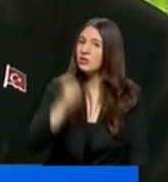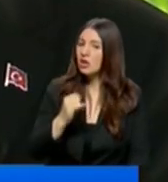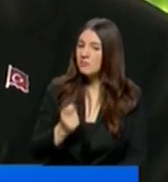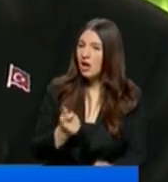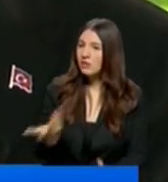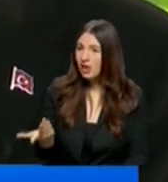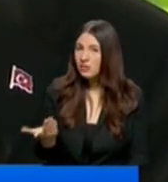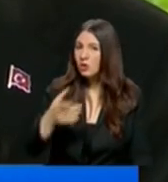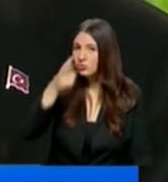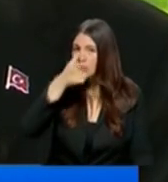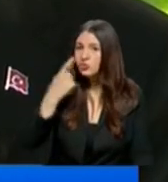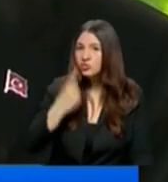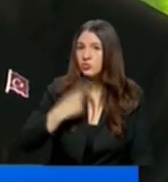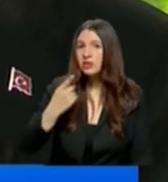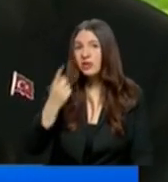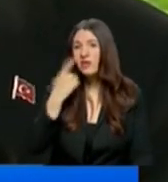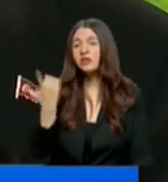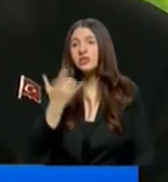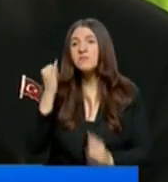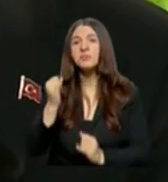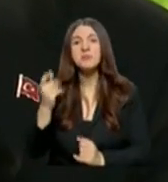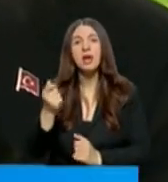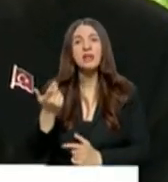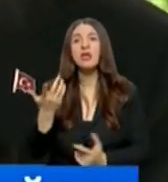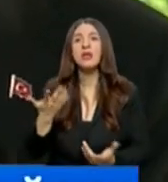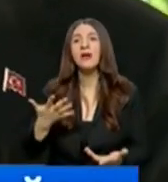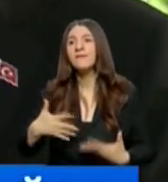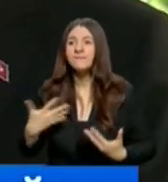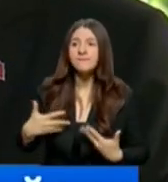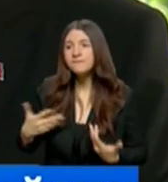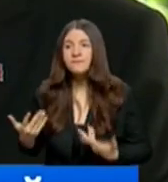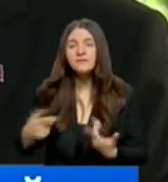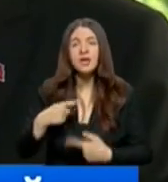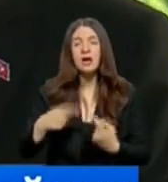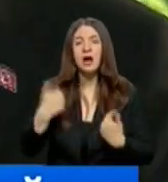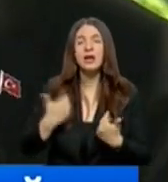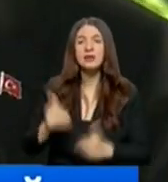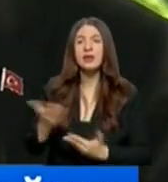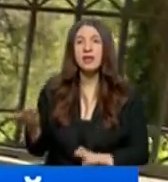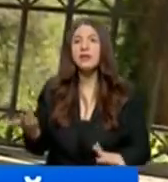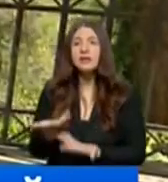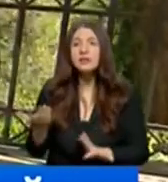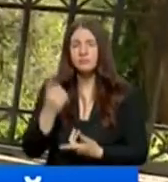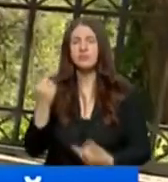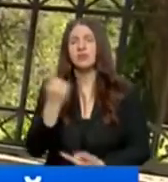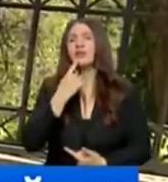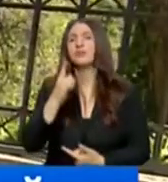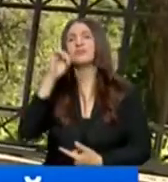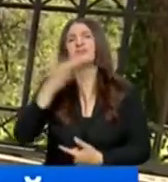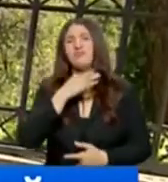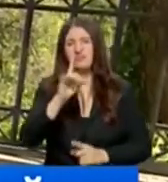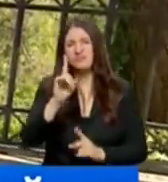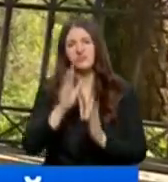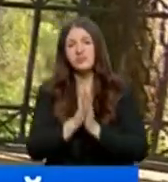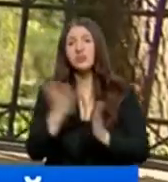ya Türkiye Cumhuriyeti Devleti nasıl olur da kirli paralardan medet umar hale gelir ya? Peki. Nasıl olur da bir şey daha söyleyeyim buyurun. Allah aşkına tabii ya.